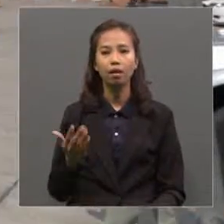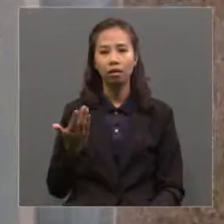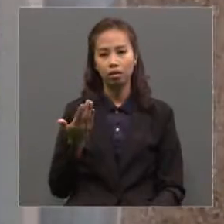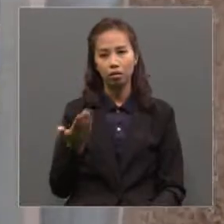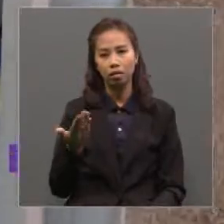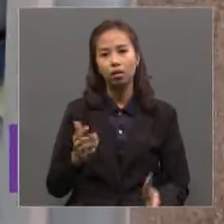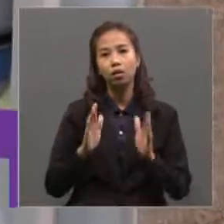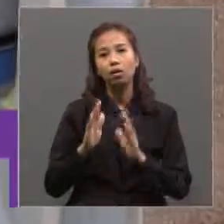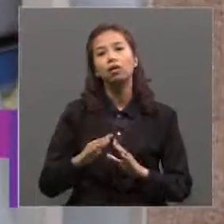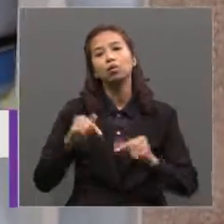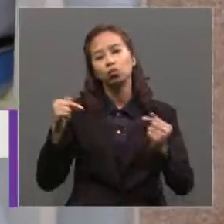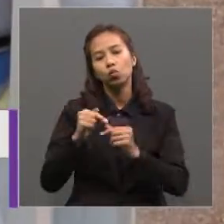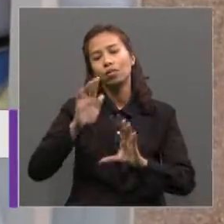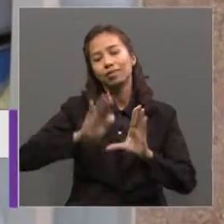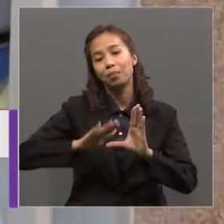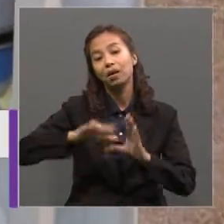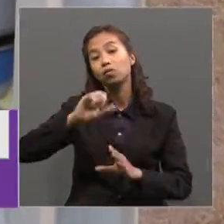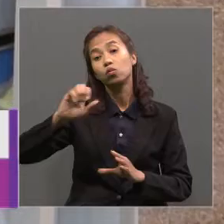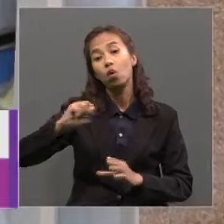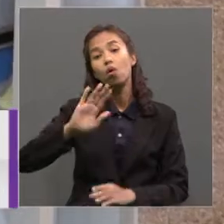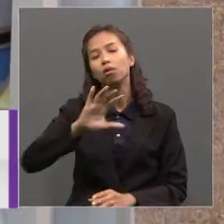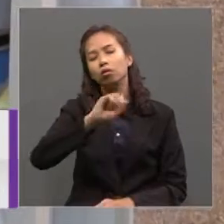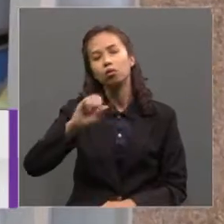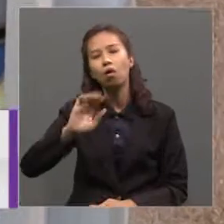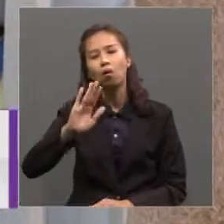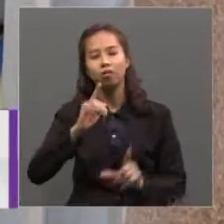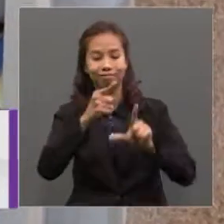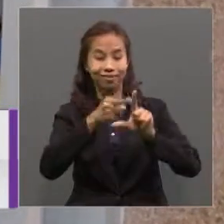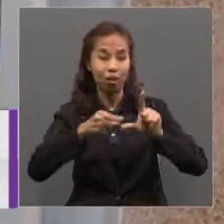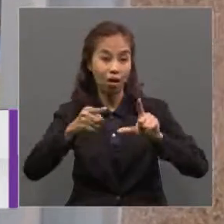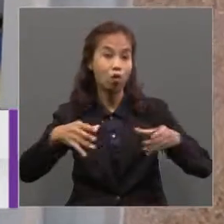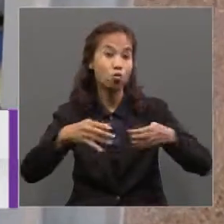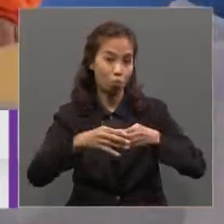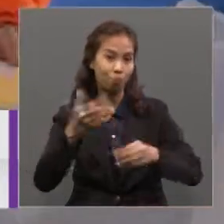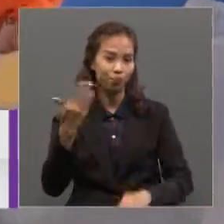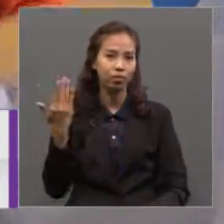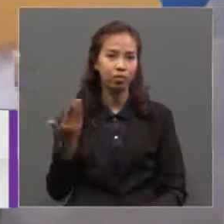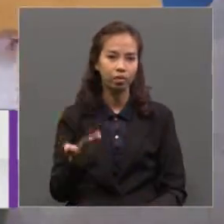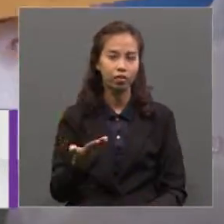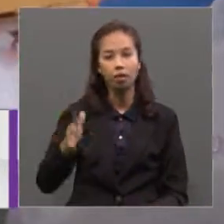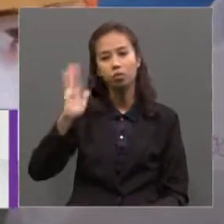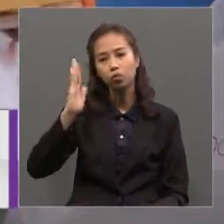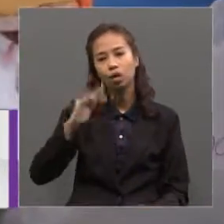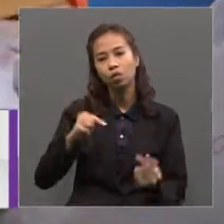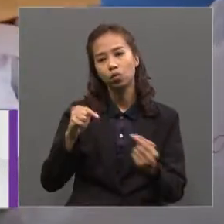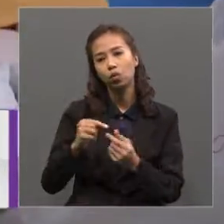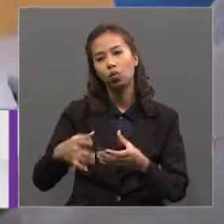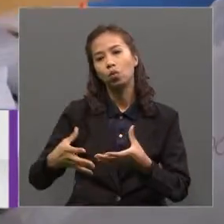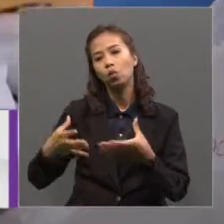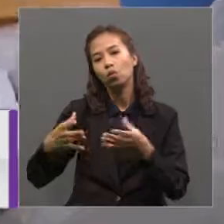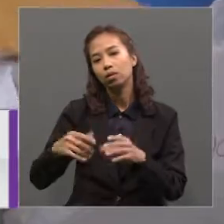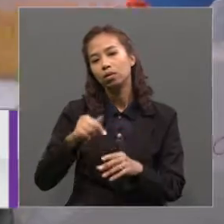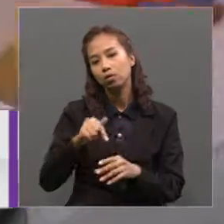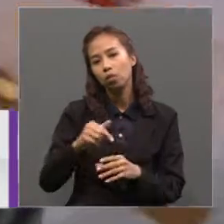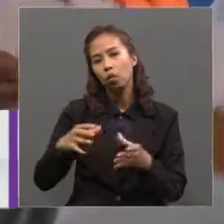ผู้สมัครส.ส.ขอนแก่นเขต2พรรคก้าวไกลนะคะพร้อมด้วยนายกฤษดาอุทธรักษ์ผู้สมัครส.ส.ขอนแก่นเขต